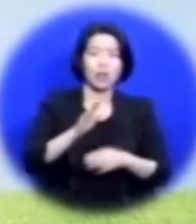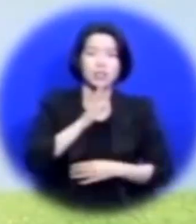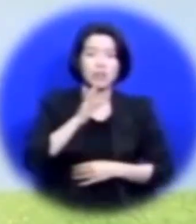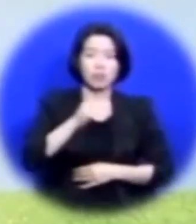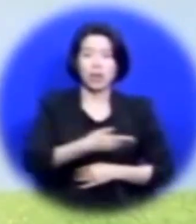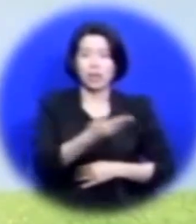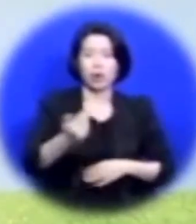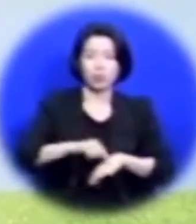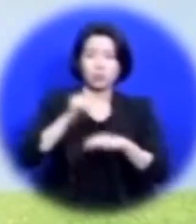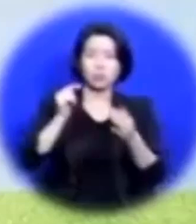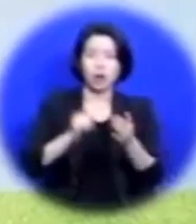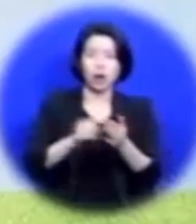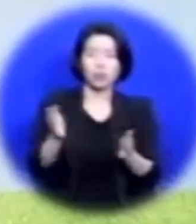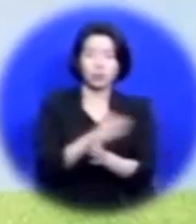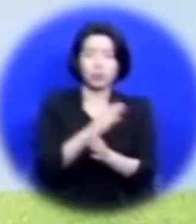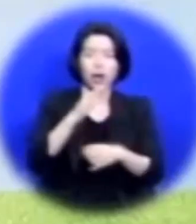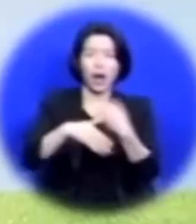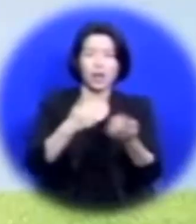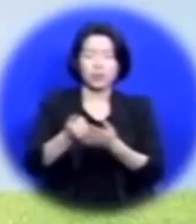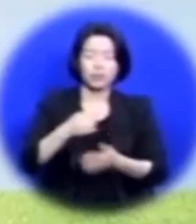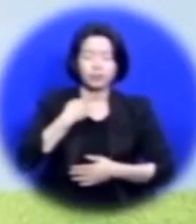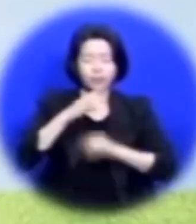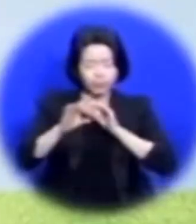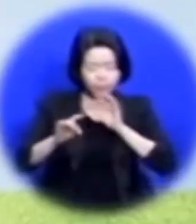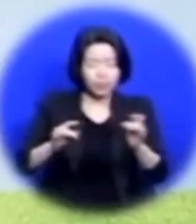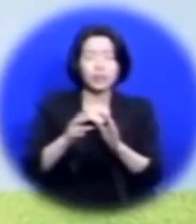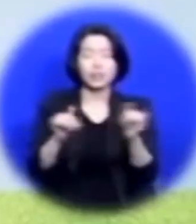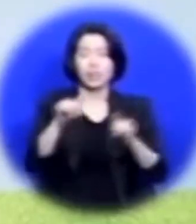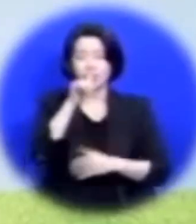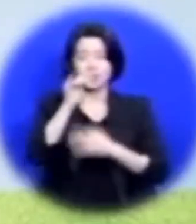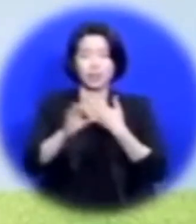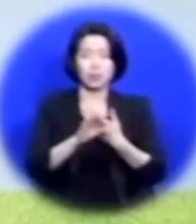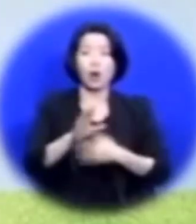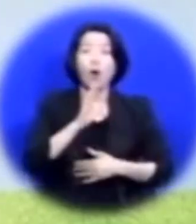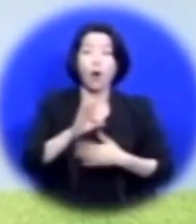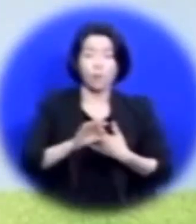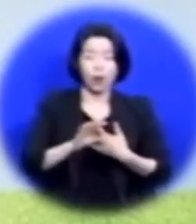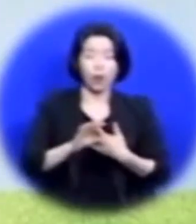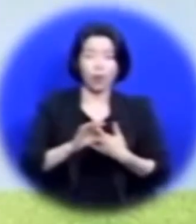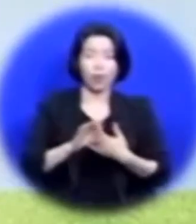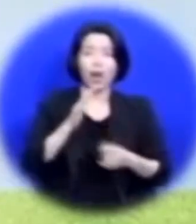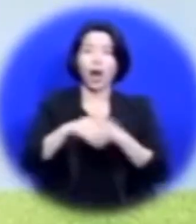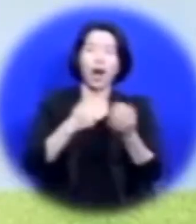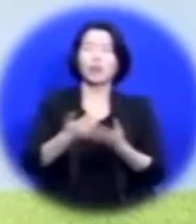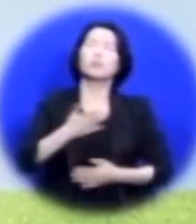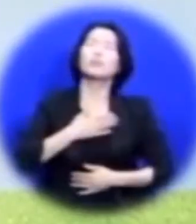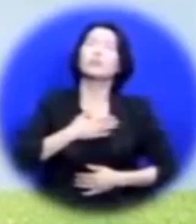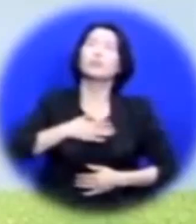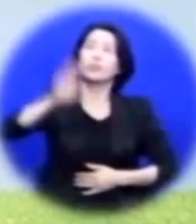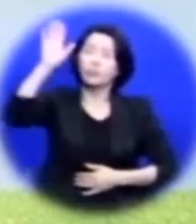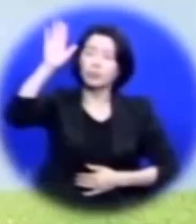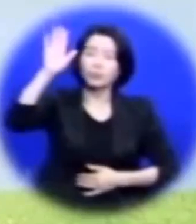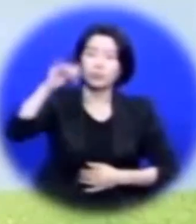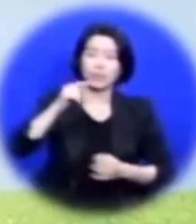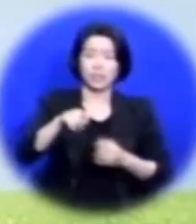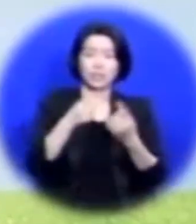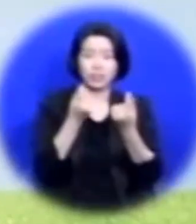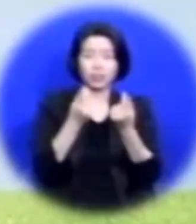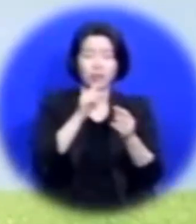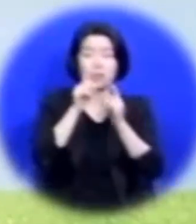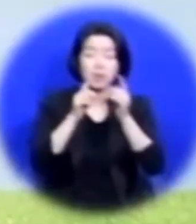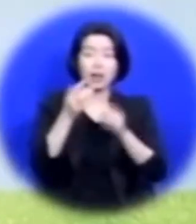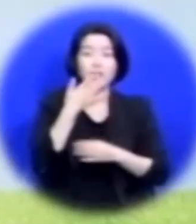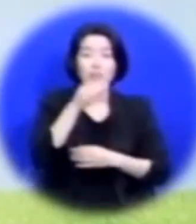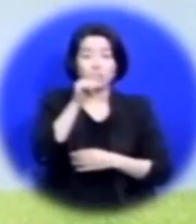마음으로부터 하나님을 갈망하는 사람이 있다면 그렇다면 하나님 저의 어 그렇게 말씀 하고